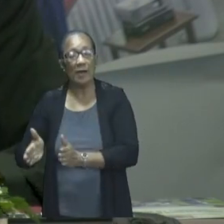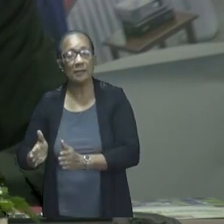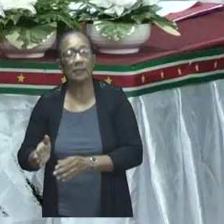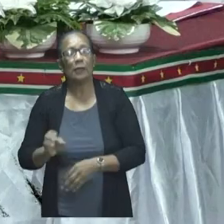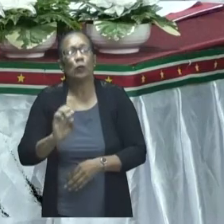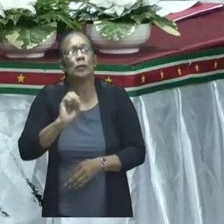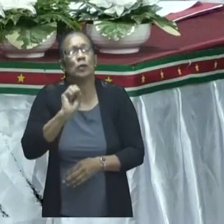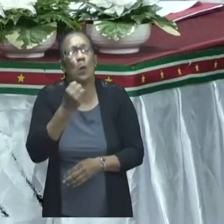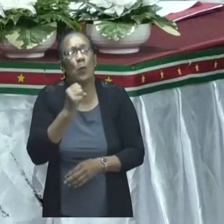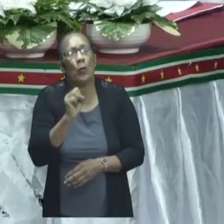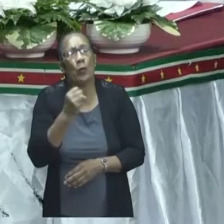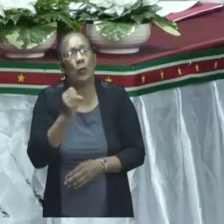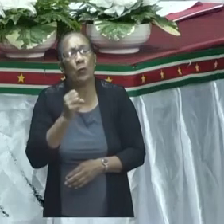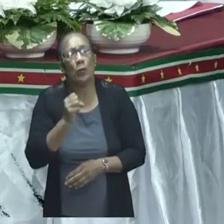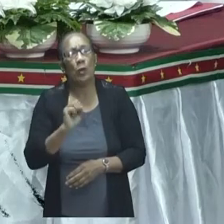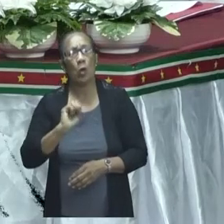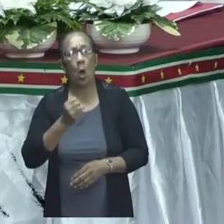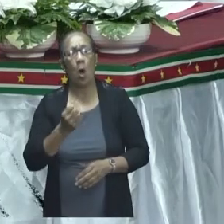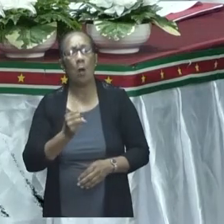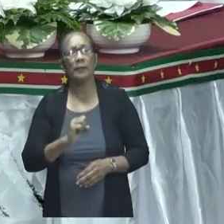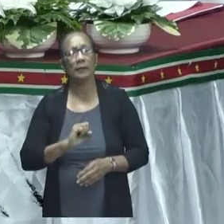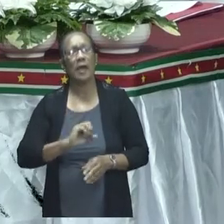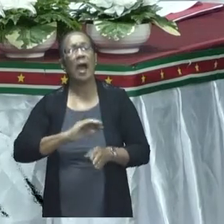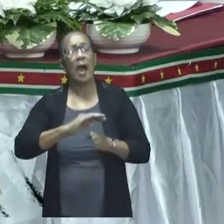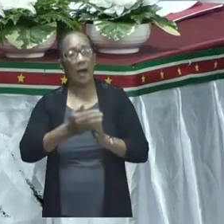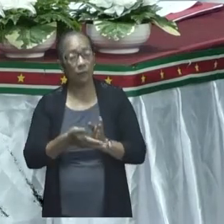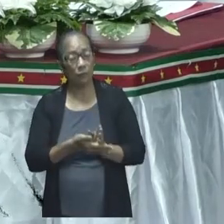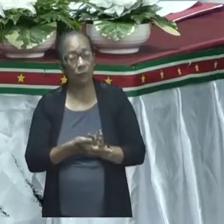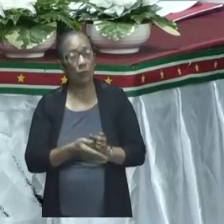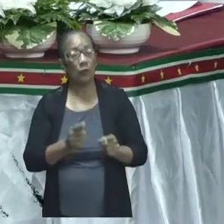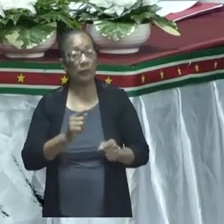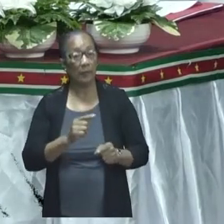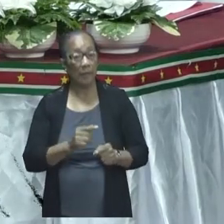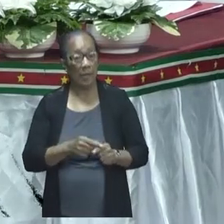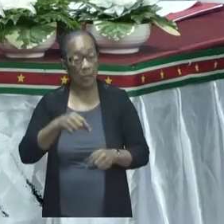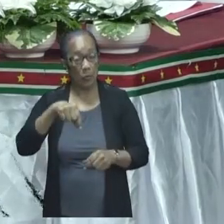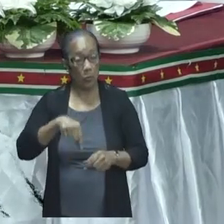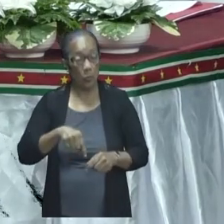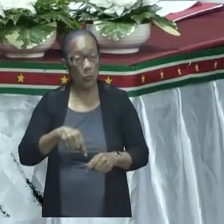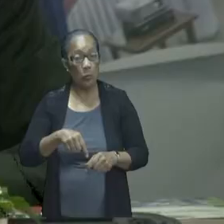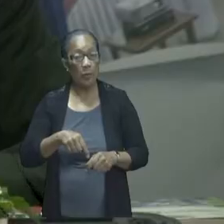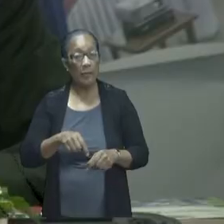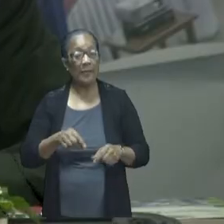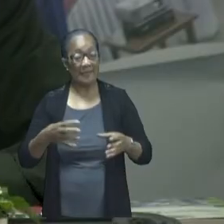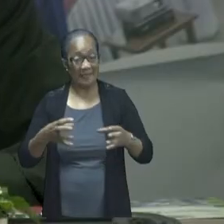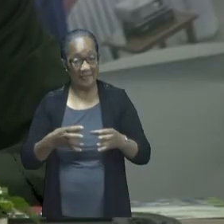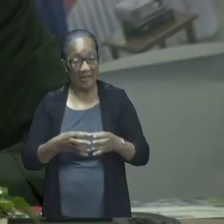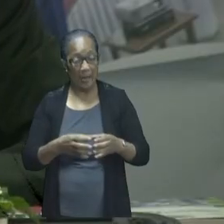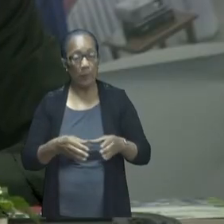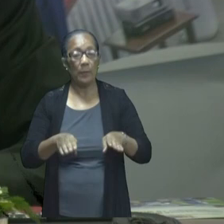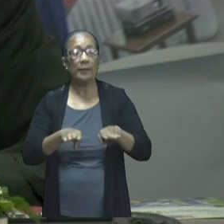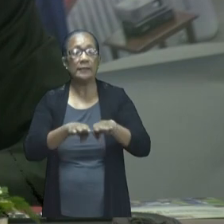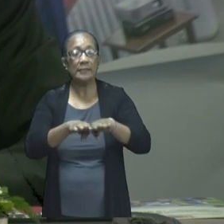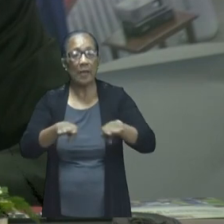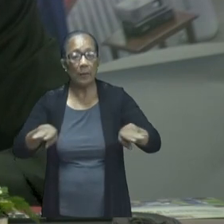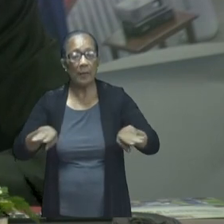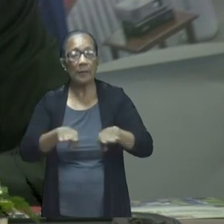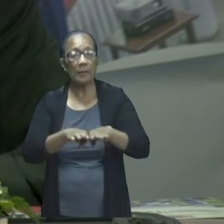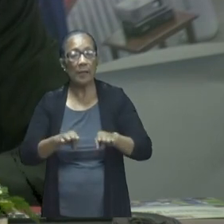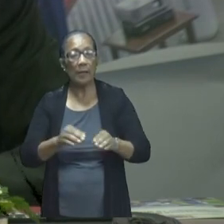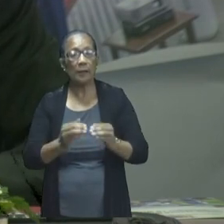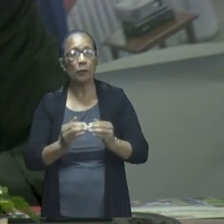voor ons af te sluiten en te gaan nu naar de stabilisatiefase en daarna te gaan naar de